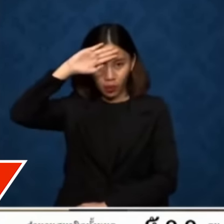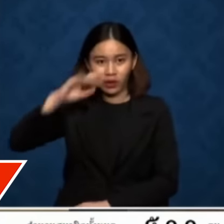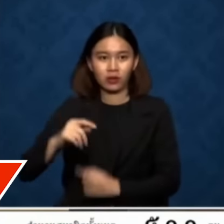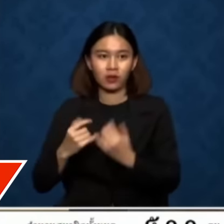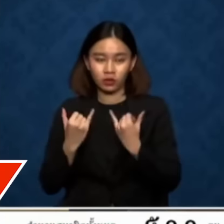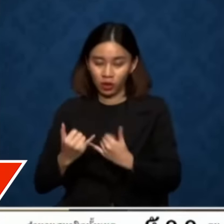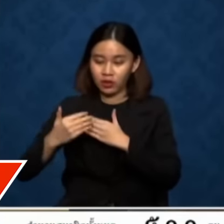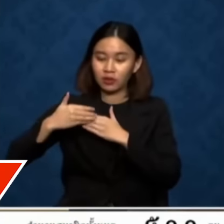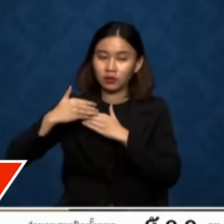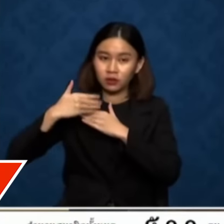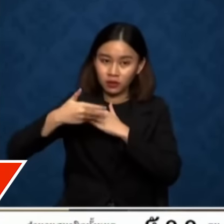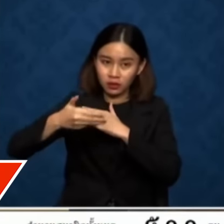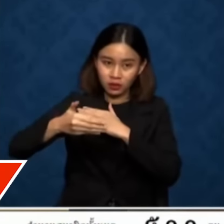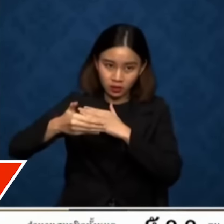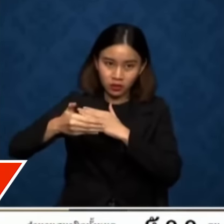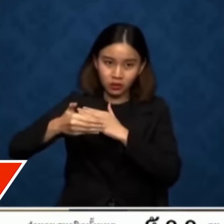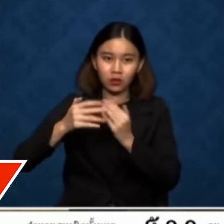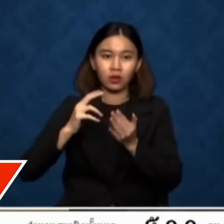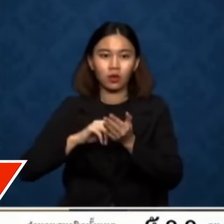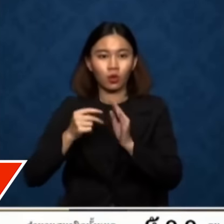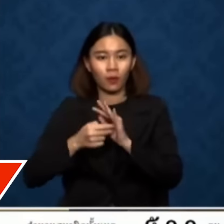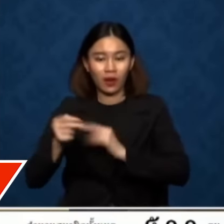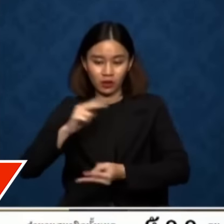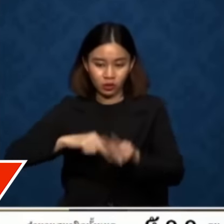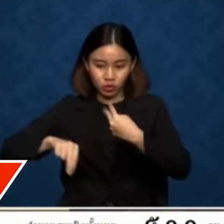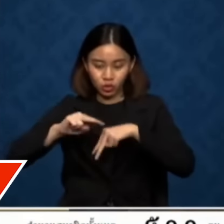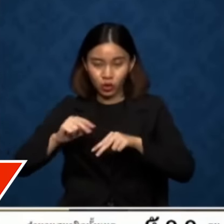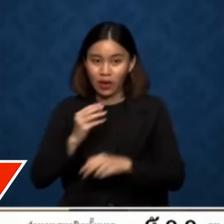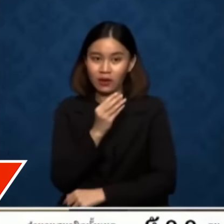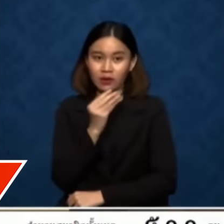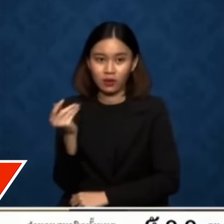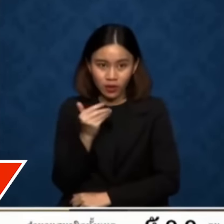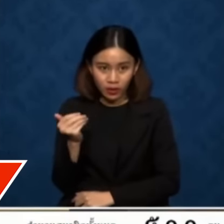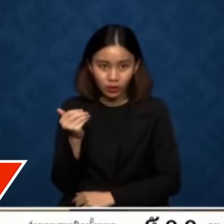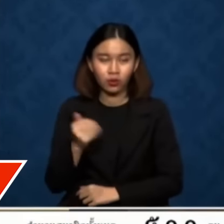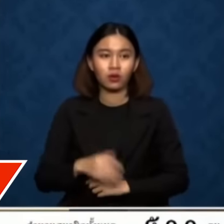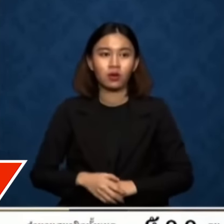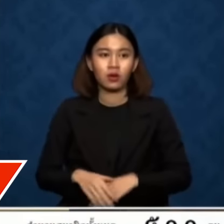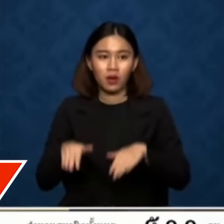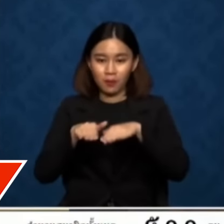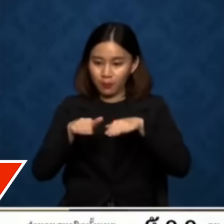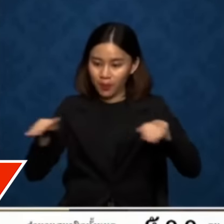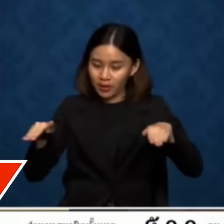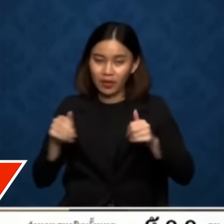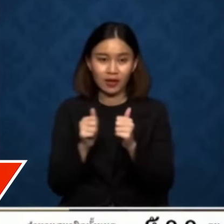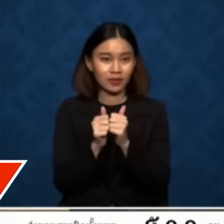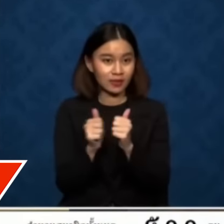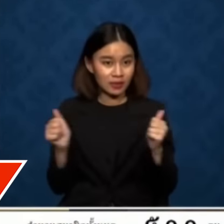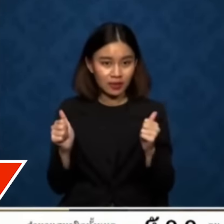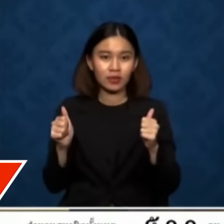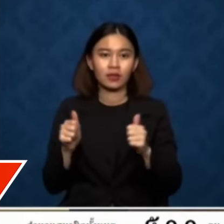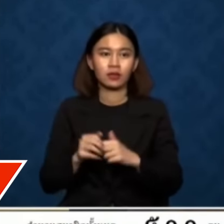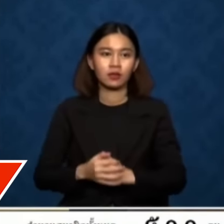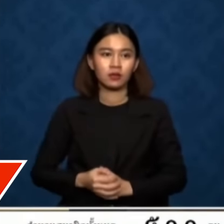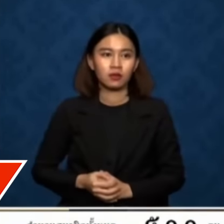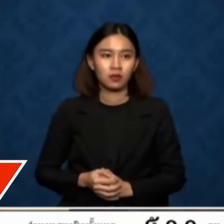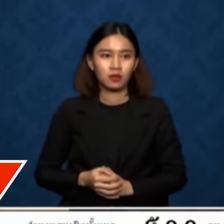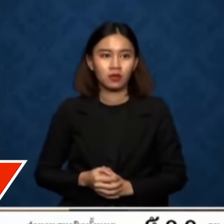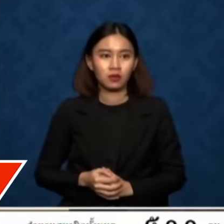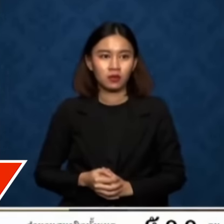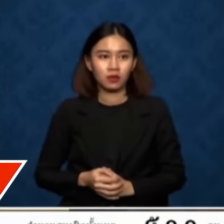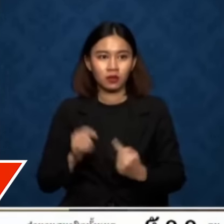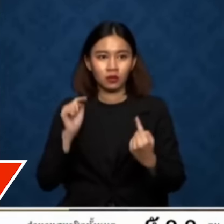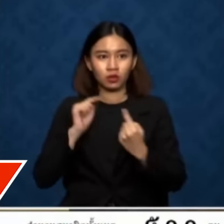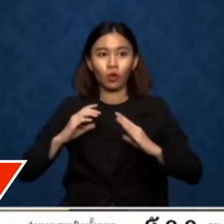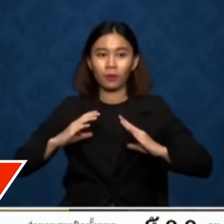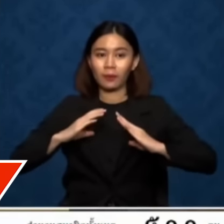แต่นี้เป็นต้นไปจะได้รับการดูแลอย่างรวดเร็วและด้วยมาตรฐานที่ดีเช่นนี้และในส่วนของการ